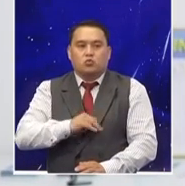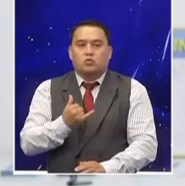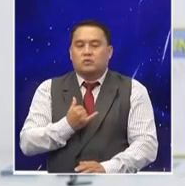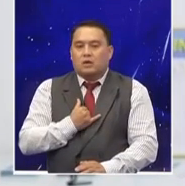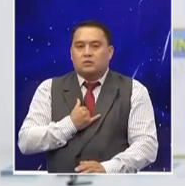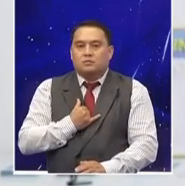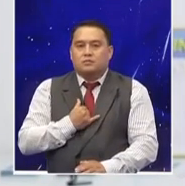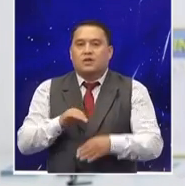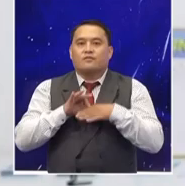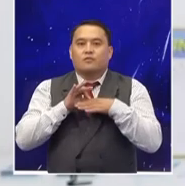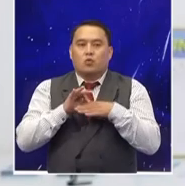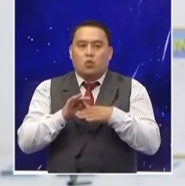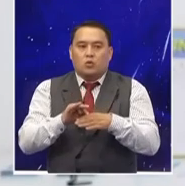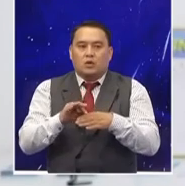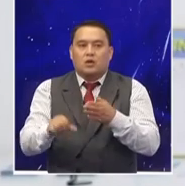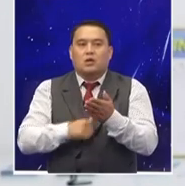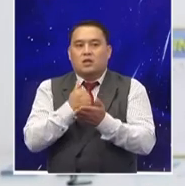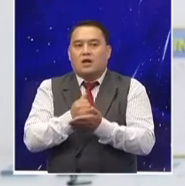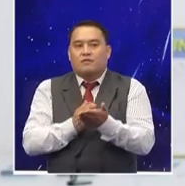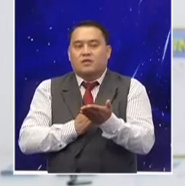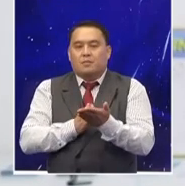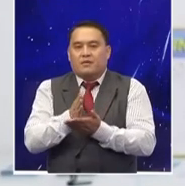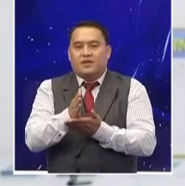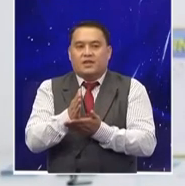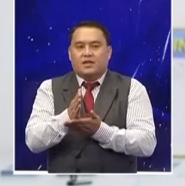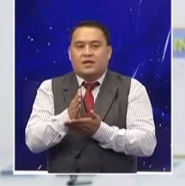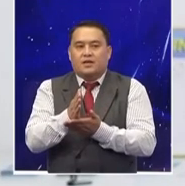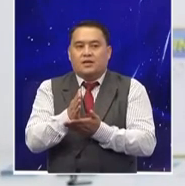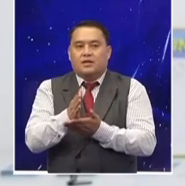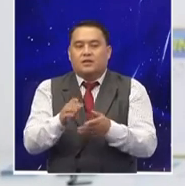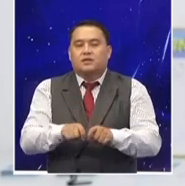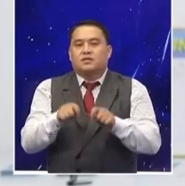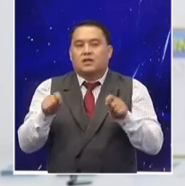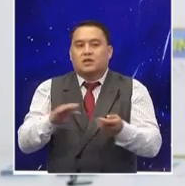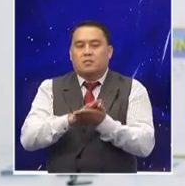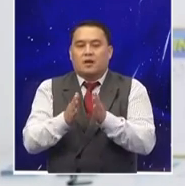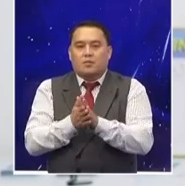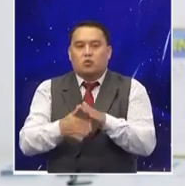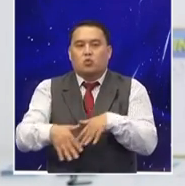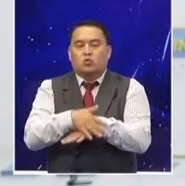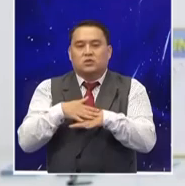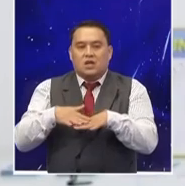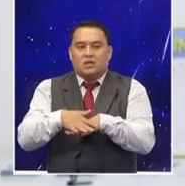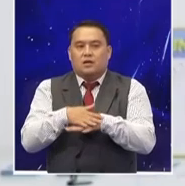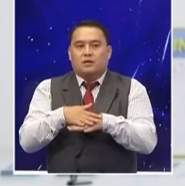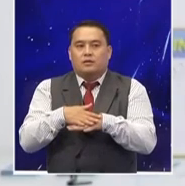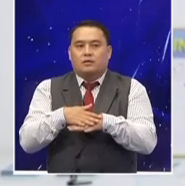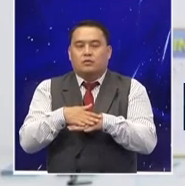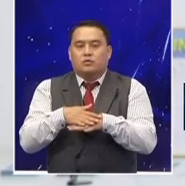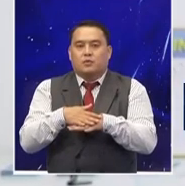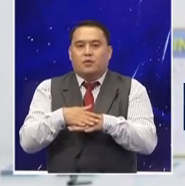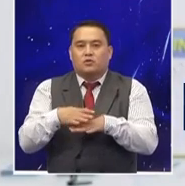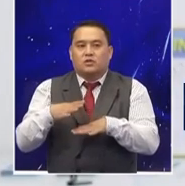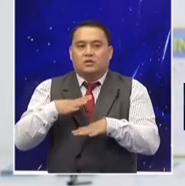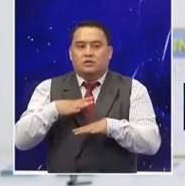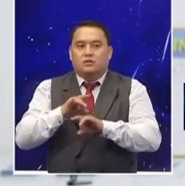на остальных из направлений критерии это создание благоприятного сальдо наше население понижение бытовой